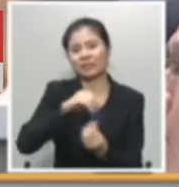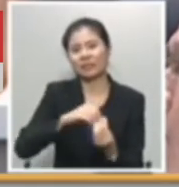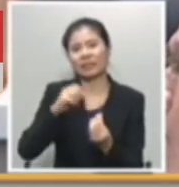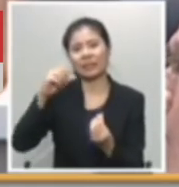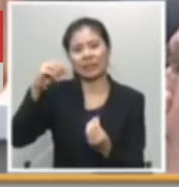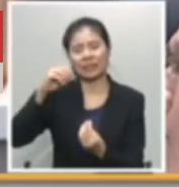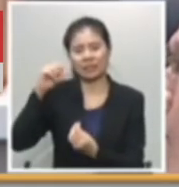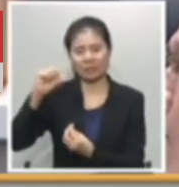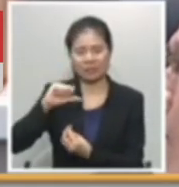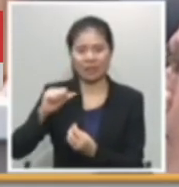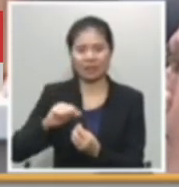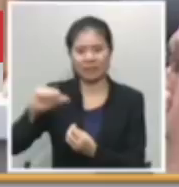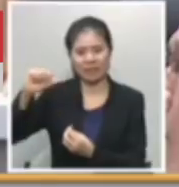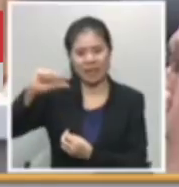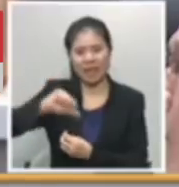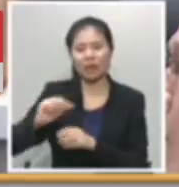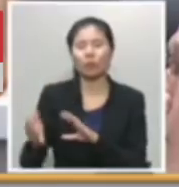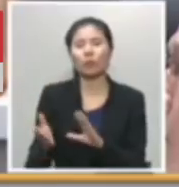ยนะ